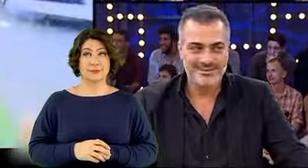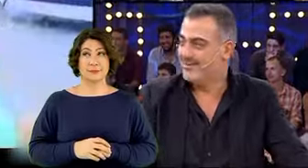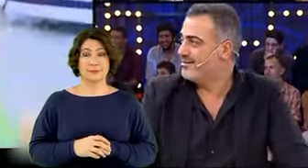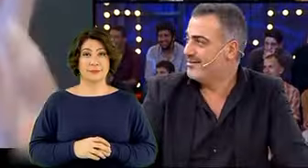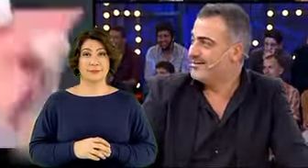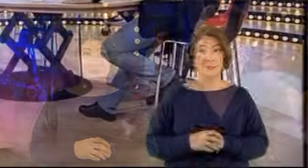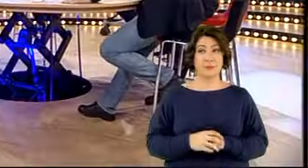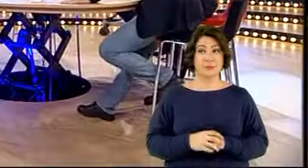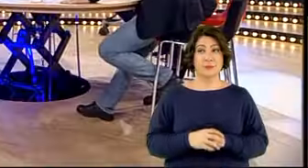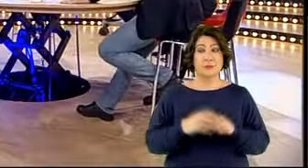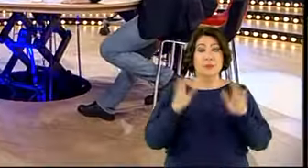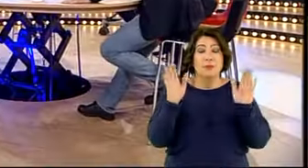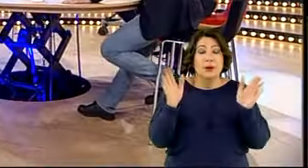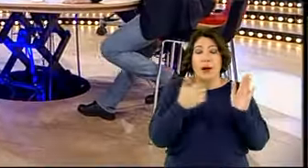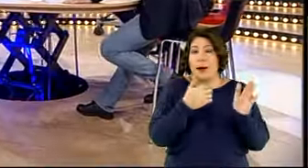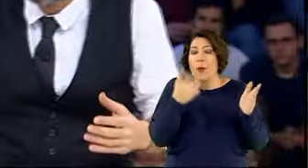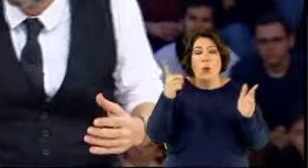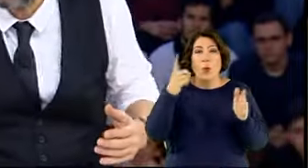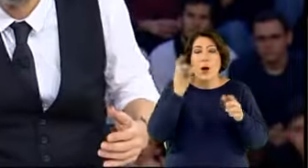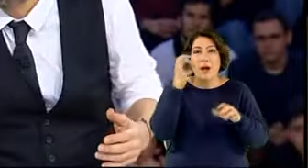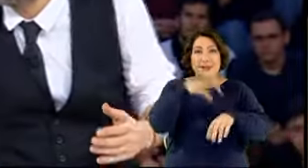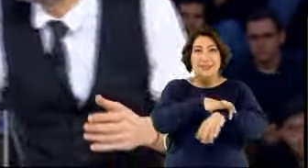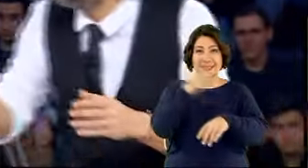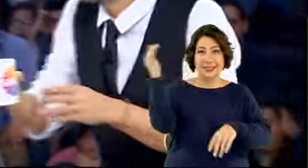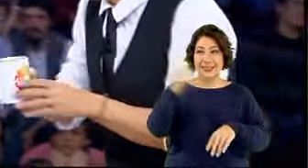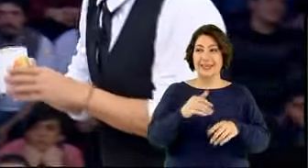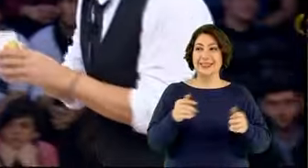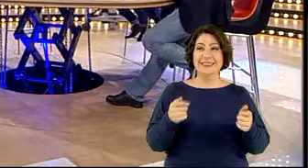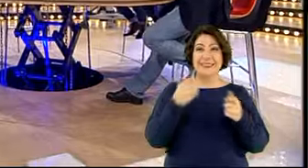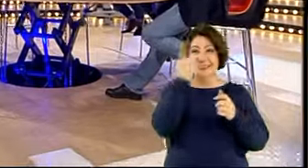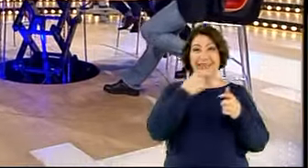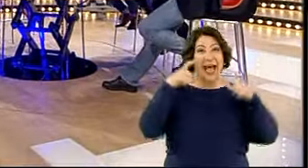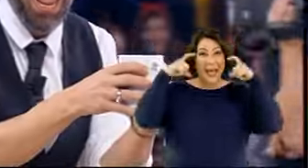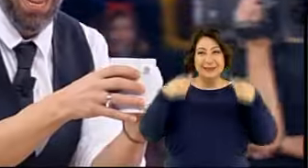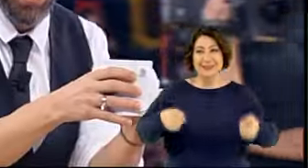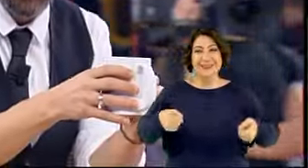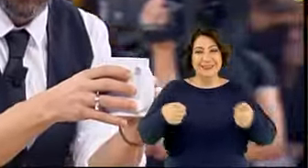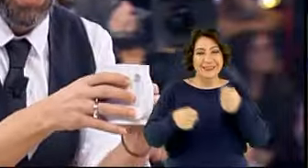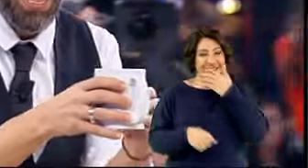Dur. Ya. Abi yani o ziyneti getiren de böyle getiriyor.